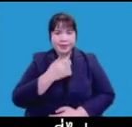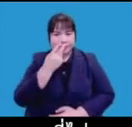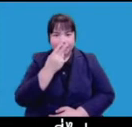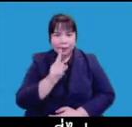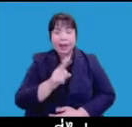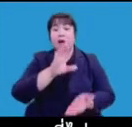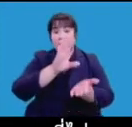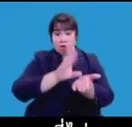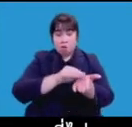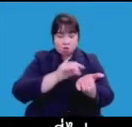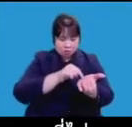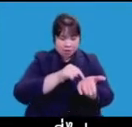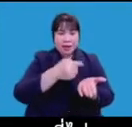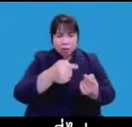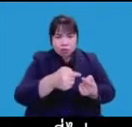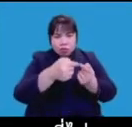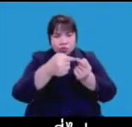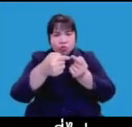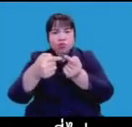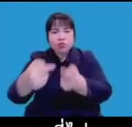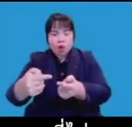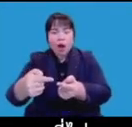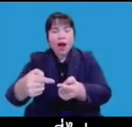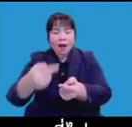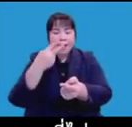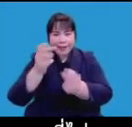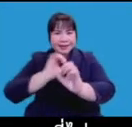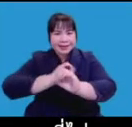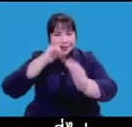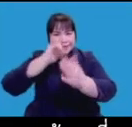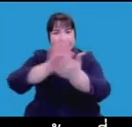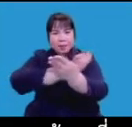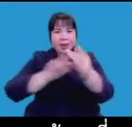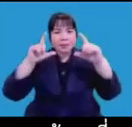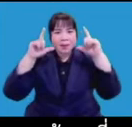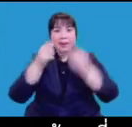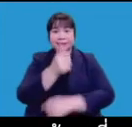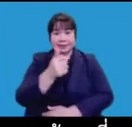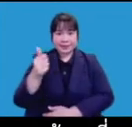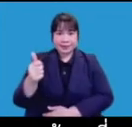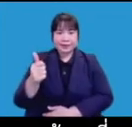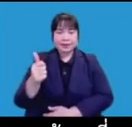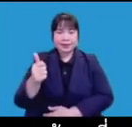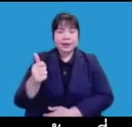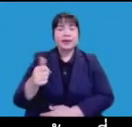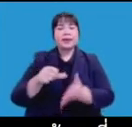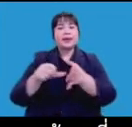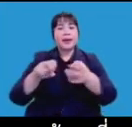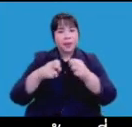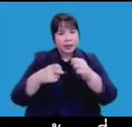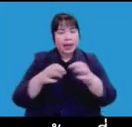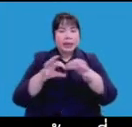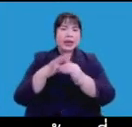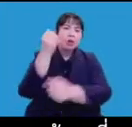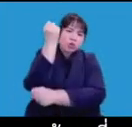มันส่งผลต่อหลายๆเรื่องโดยเฉพาะการที่จะเสนอภาพของประเทศไทยภาพลักษณ์ที่ดีของประเทศไทยในการที่เราสามารถที่จะแก้ปัญหา